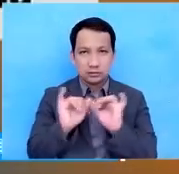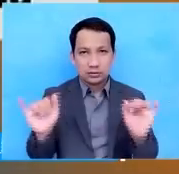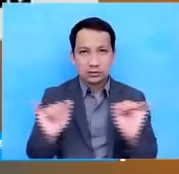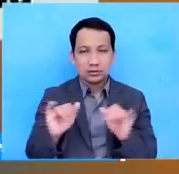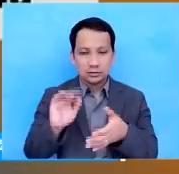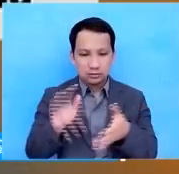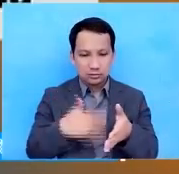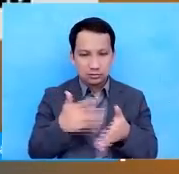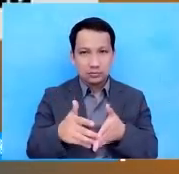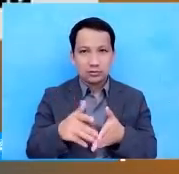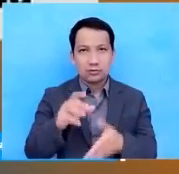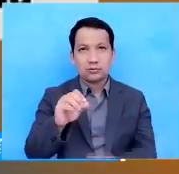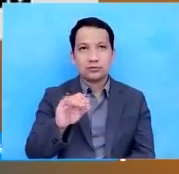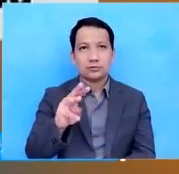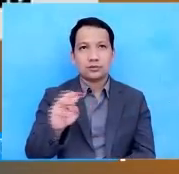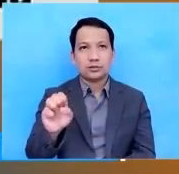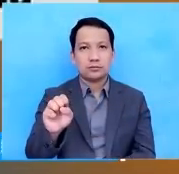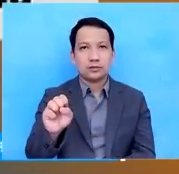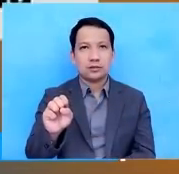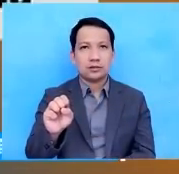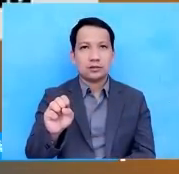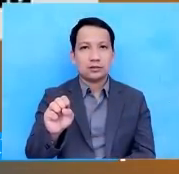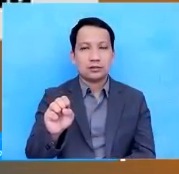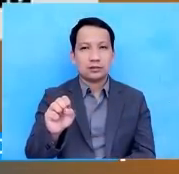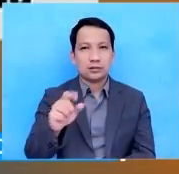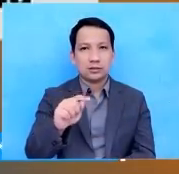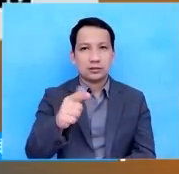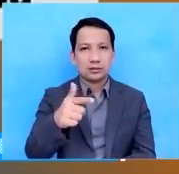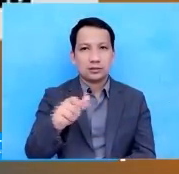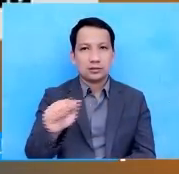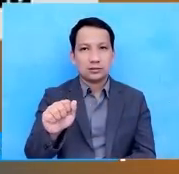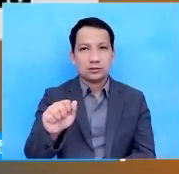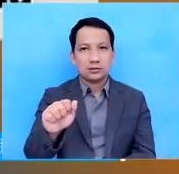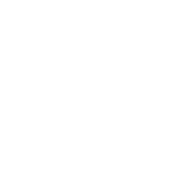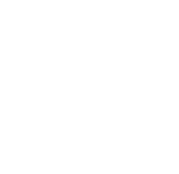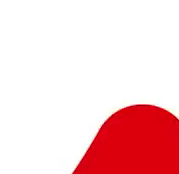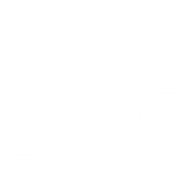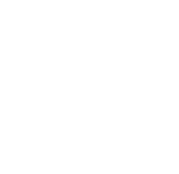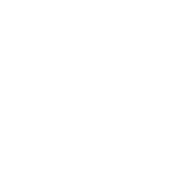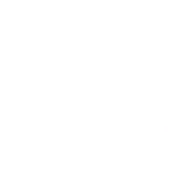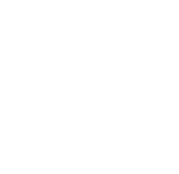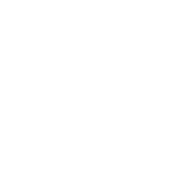din ang ilang flights pa Osamis, Pagadian, Tacloban at Zamboanga.